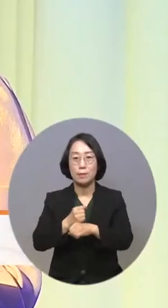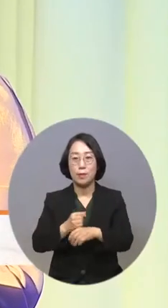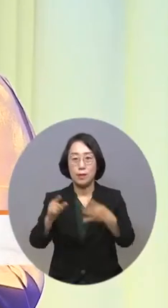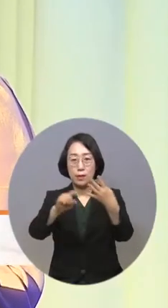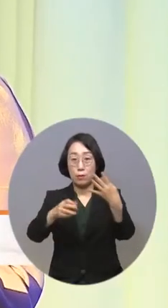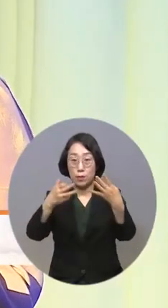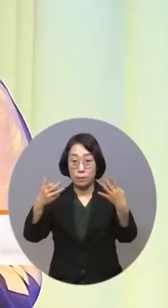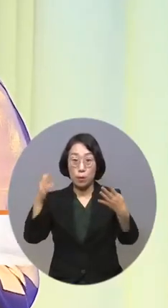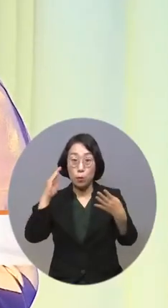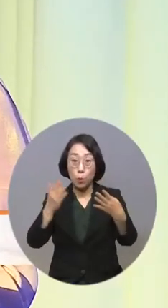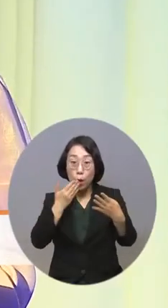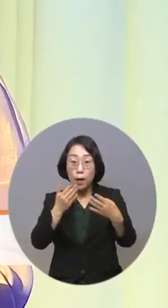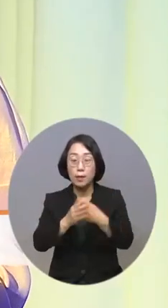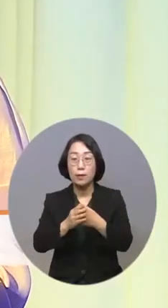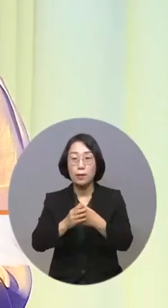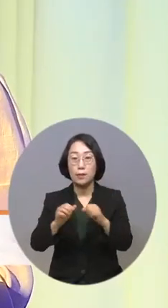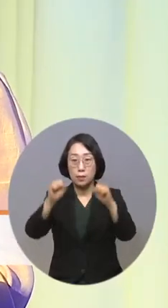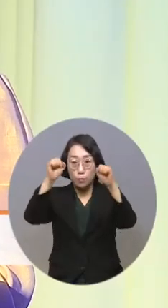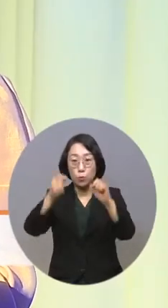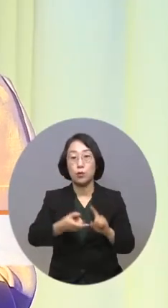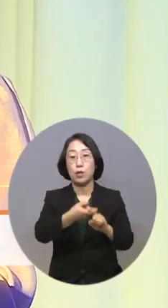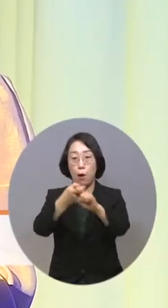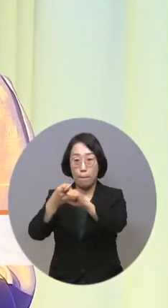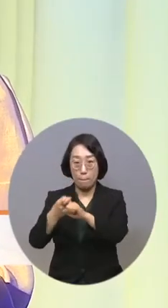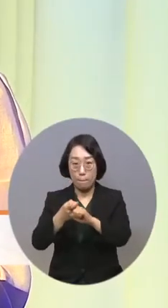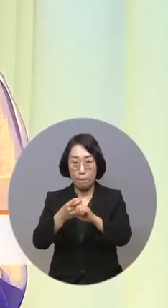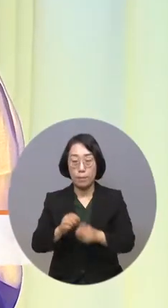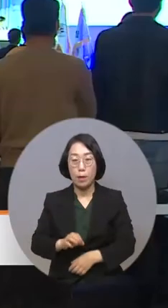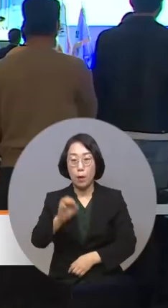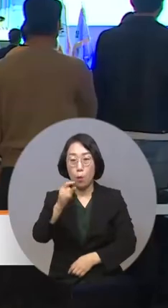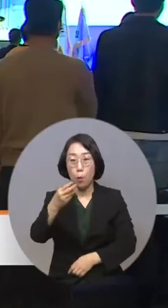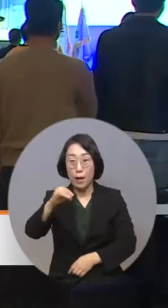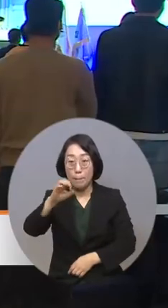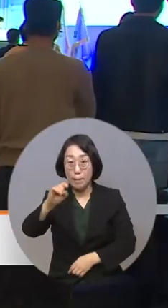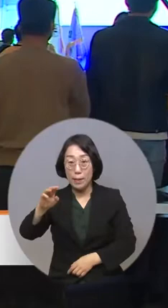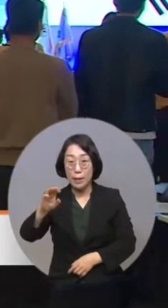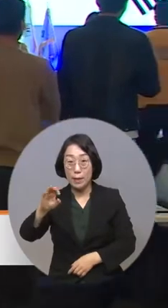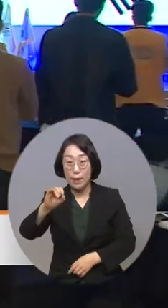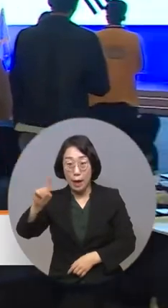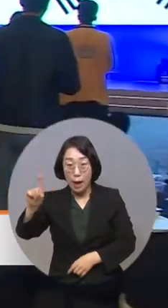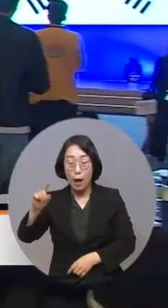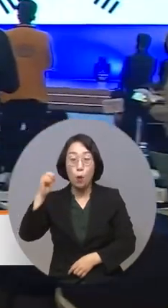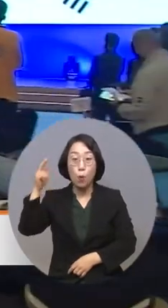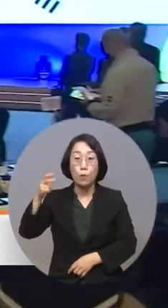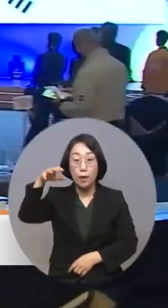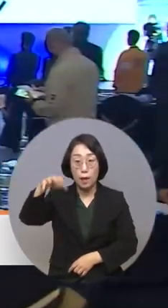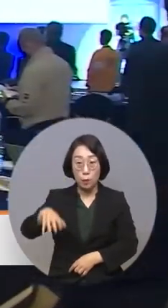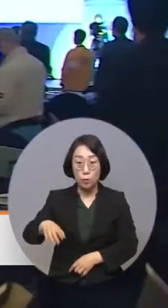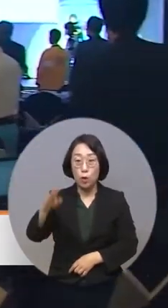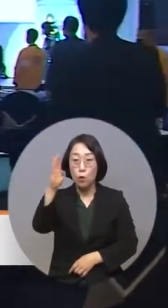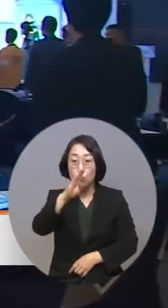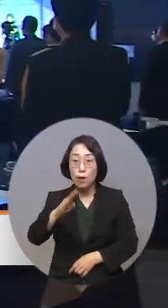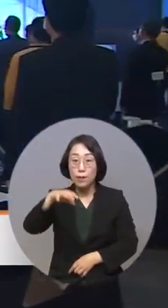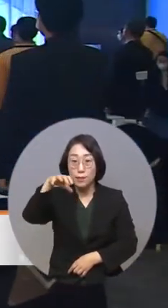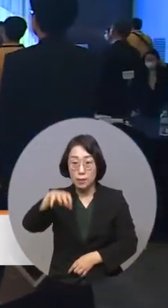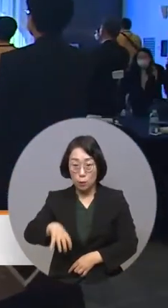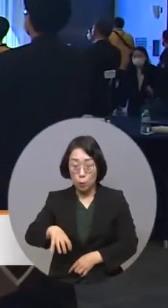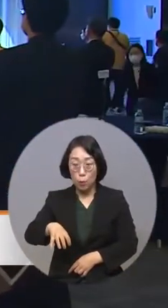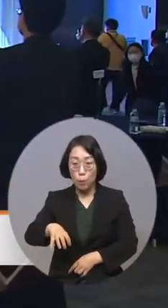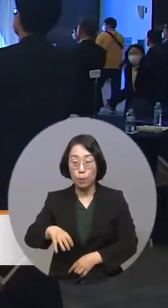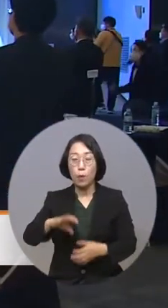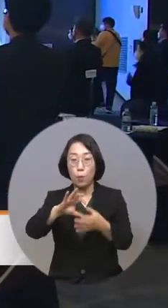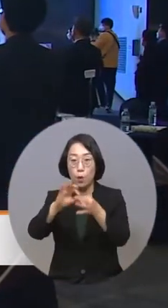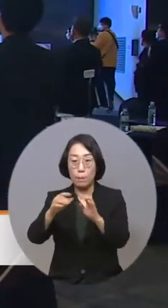한국 농아인 스포츠 연맹 은 올림픽파크텔 올림피아 홀에서 2021 카시아스 2스 애플님 픽 결단식 을